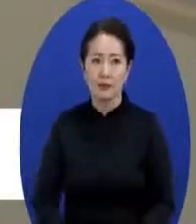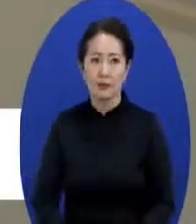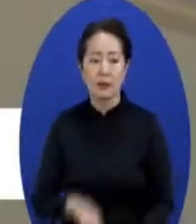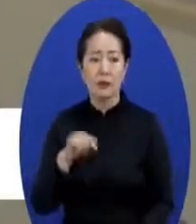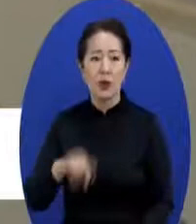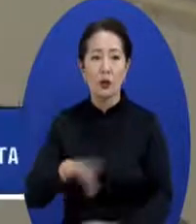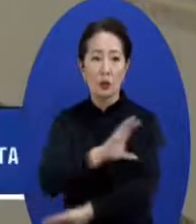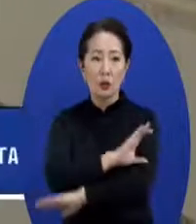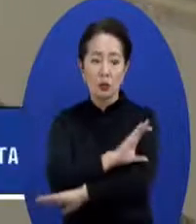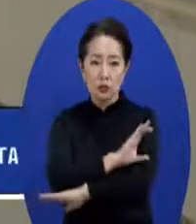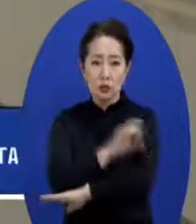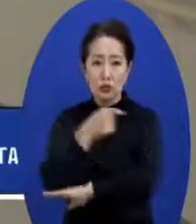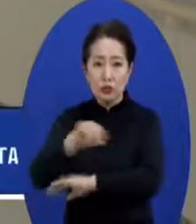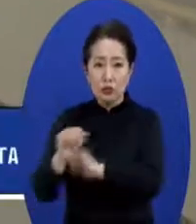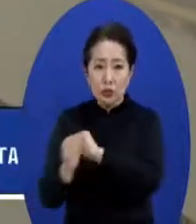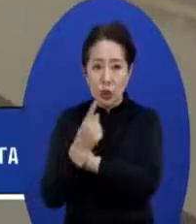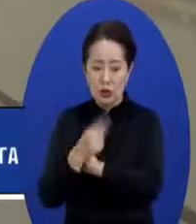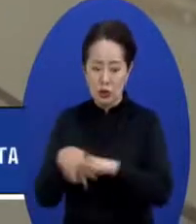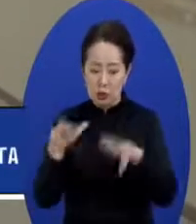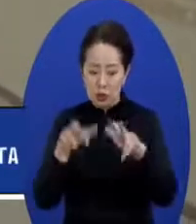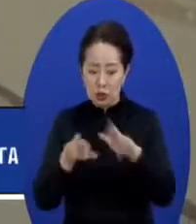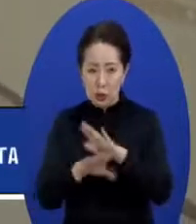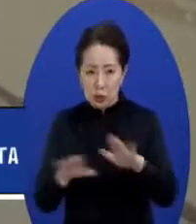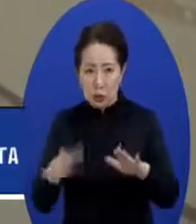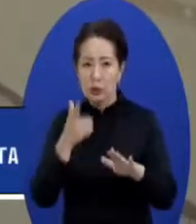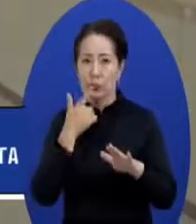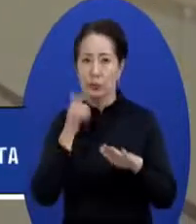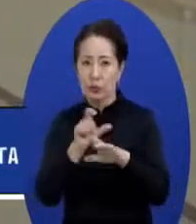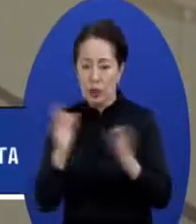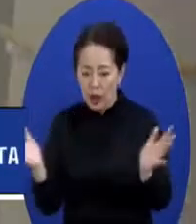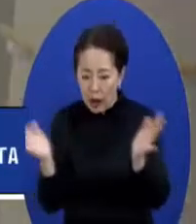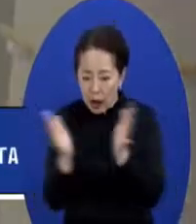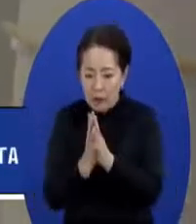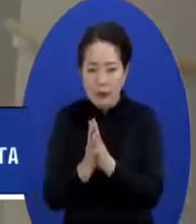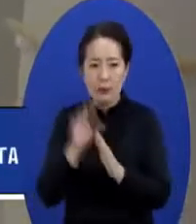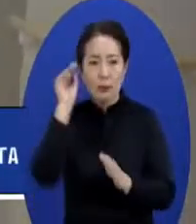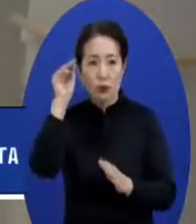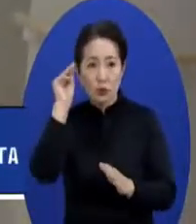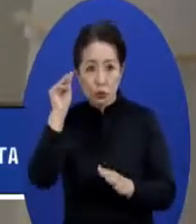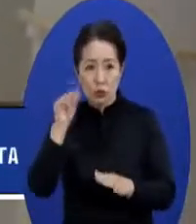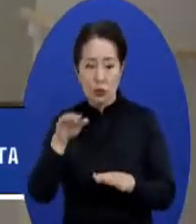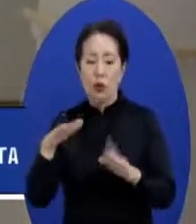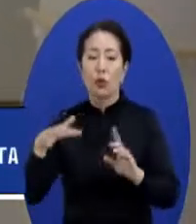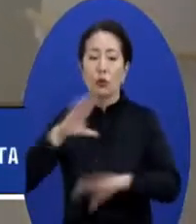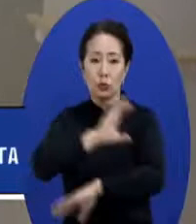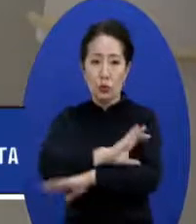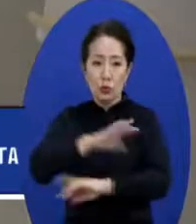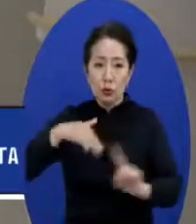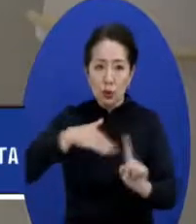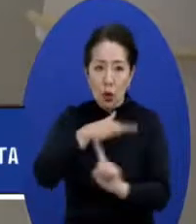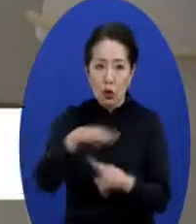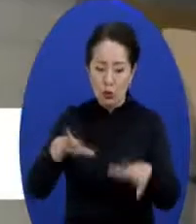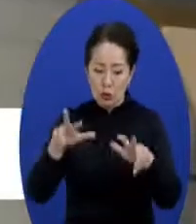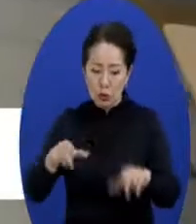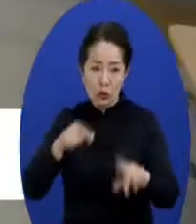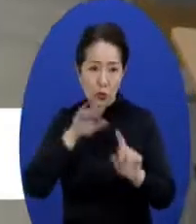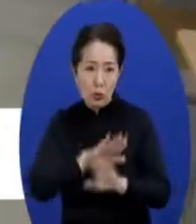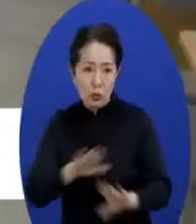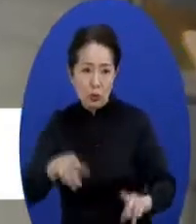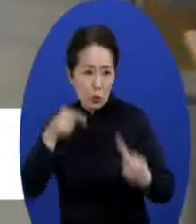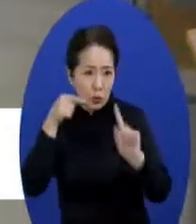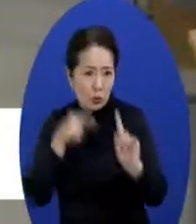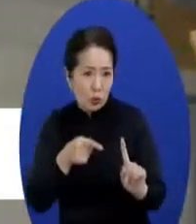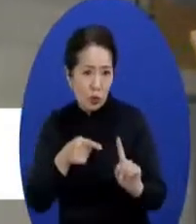Энэ сургуулийн онцлог нь хөгжлийн бэрхшээлтэй хүүхэд энгийн хүүхэдтэй нэг дор суралцах юм аа. Сургуулийн орчин хөгжлийн бэрхшээлтэй хүүхэдэд зориулан